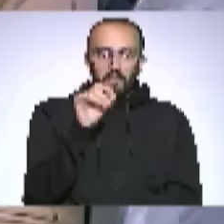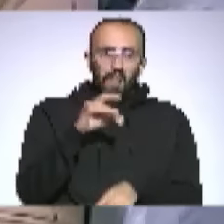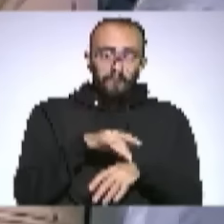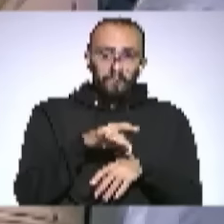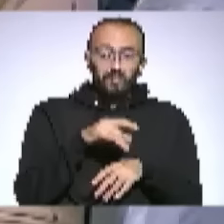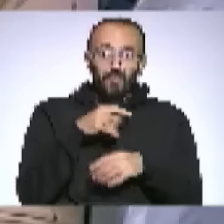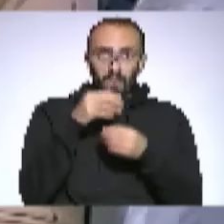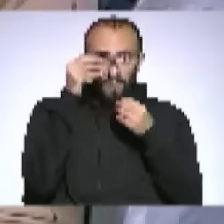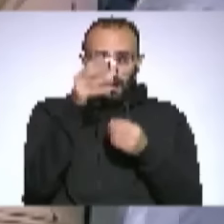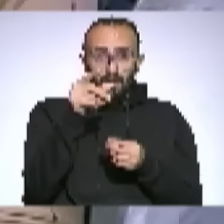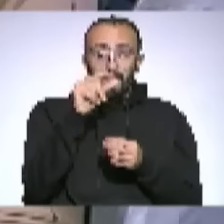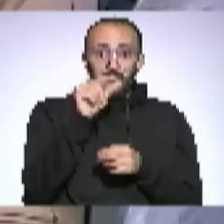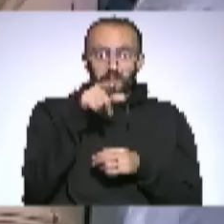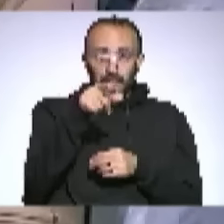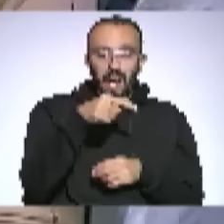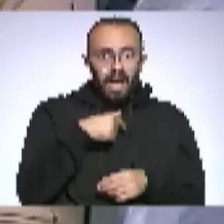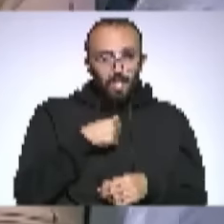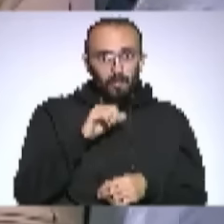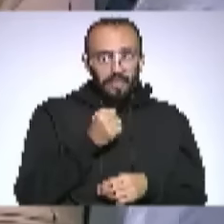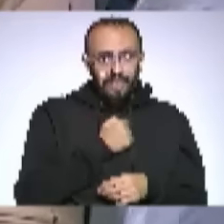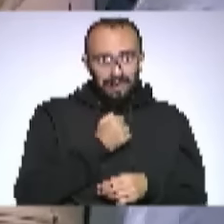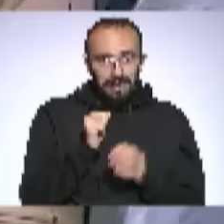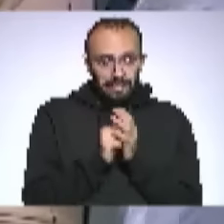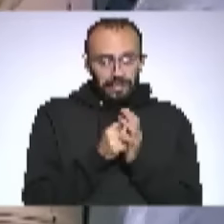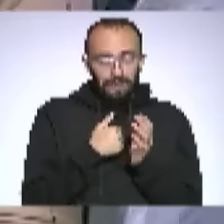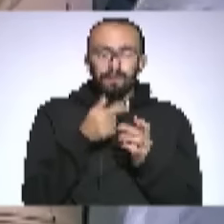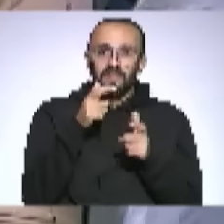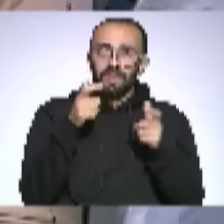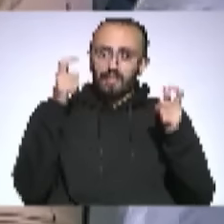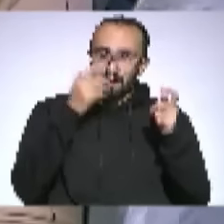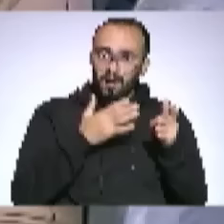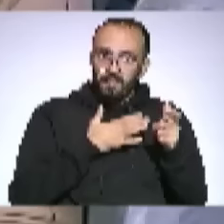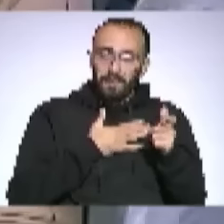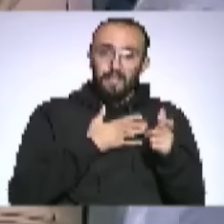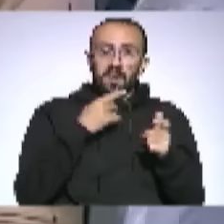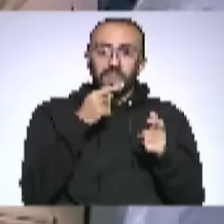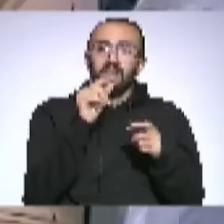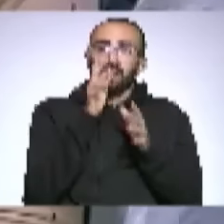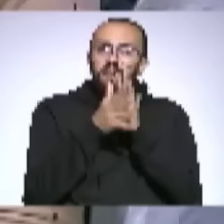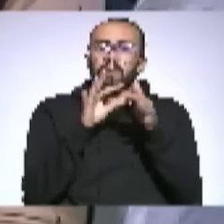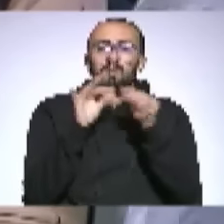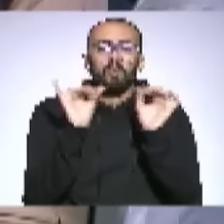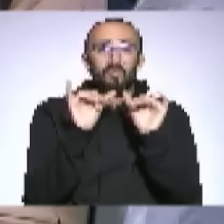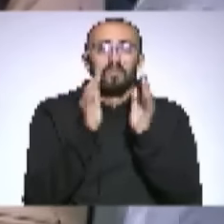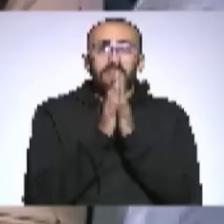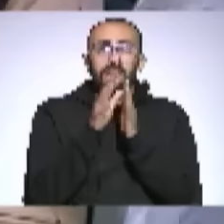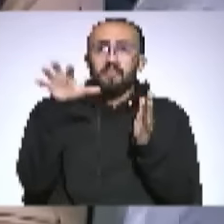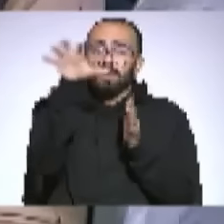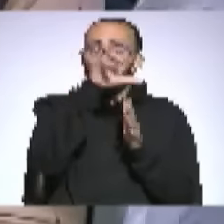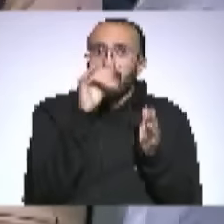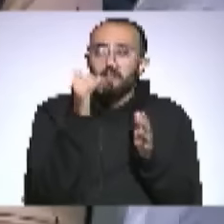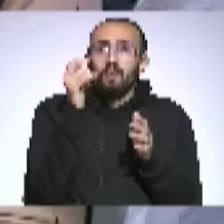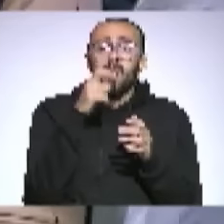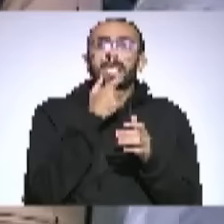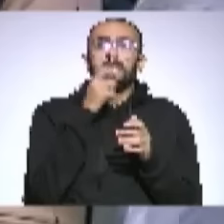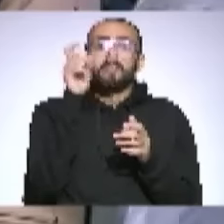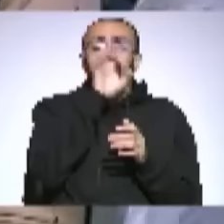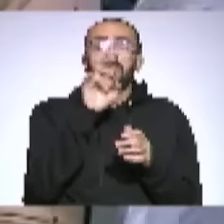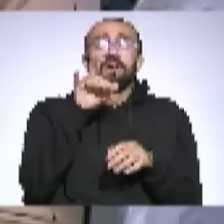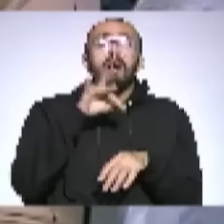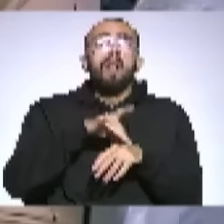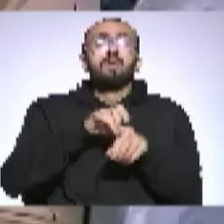برنامجنا المحبوب انا وبيتي وسيدنا حبيبنا نيفت الحبر الجليل امبا بولا تشيروا لكذا نقطه البلاد العربيه والاجنبيه مملوءه